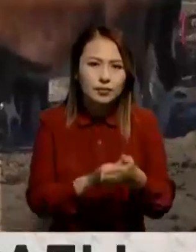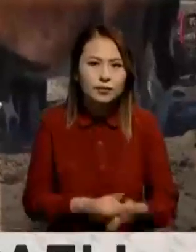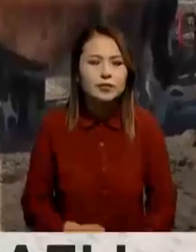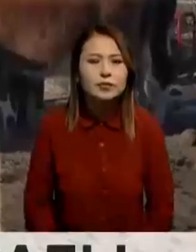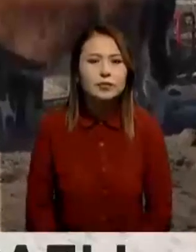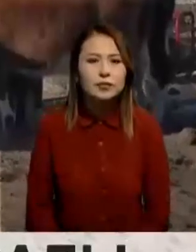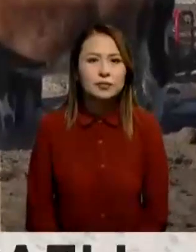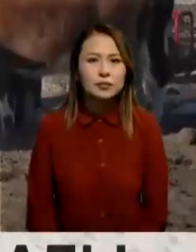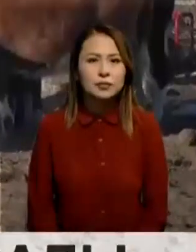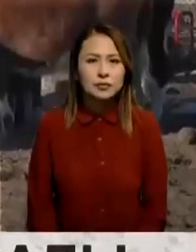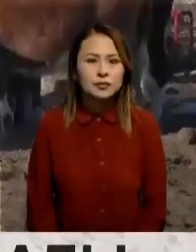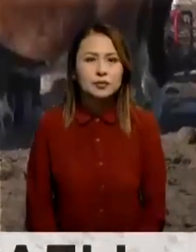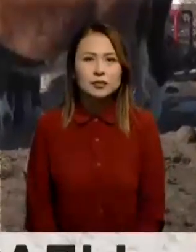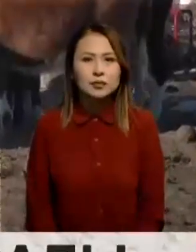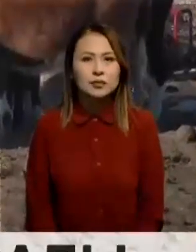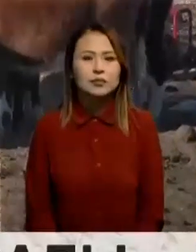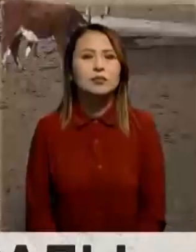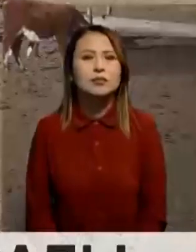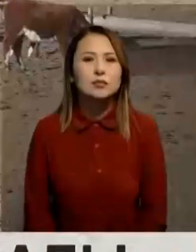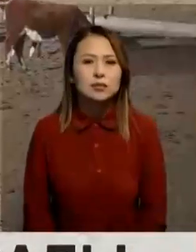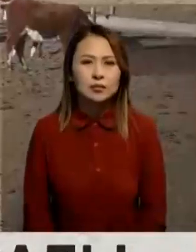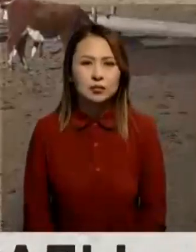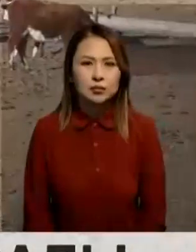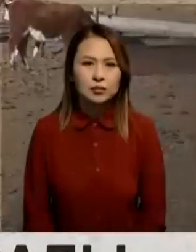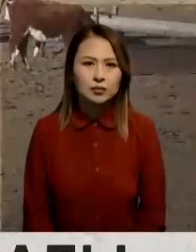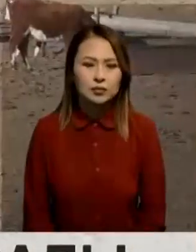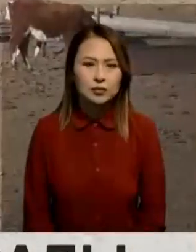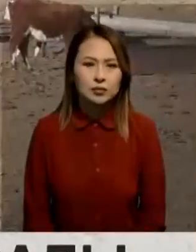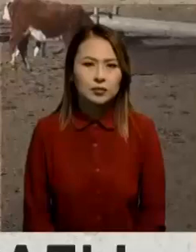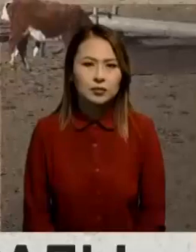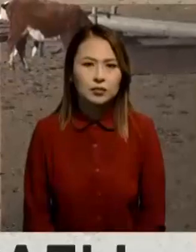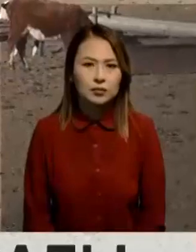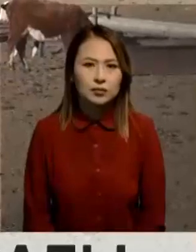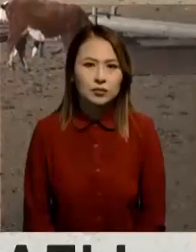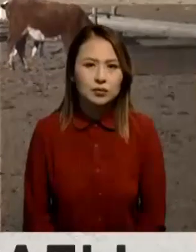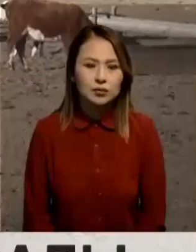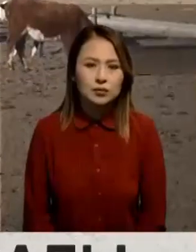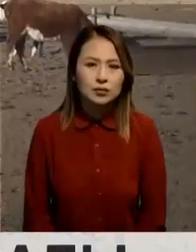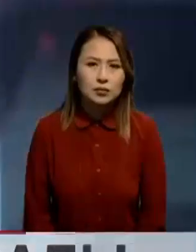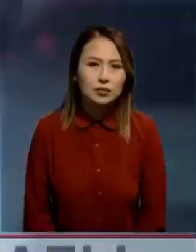Арыстан Бекенжер, Темірлан Сұлтанғазиев, Жандос Рахматуллин, хабар 24, Атырау облысы, Қызылқоға ауданынан.